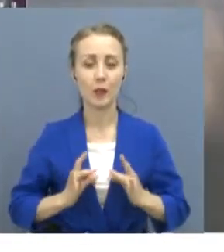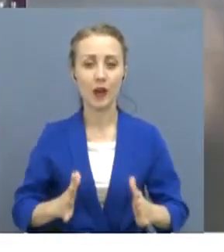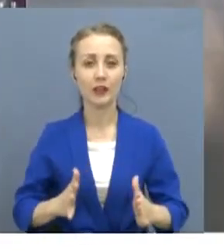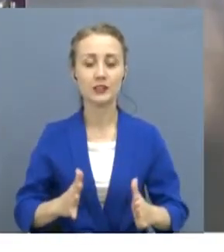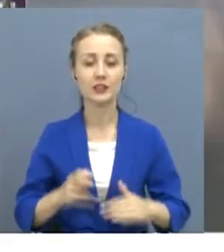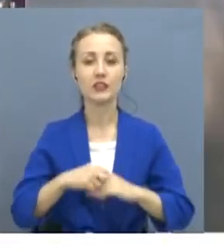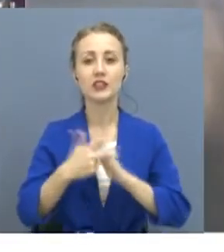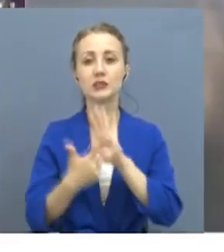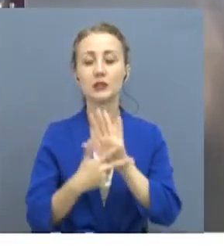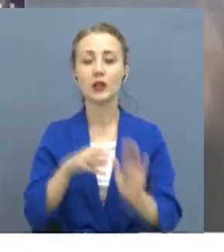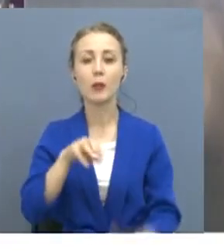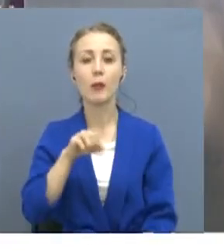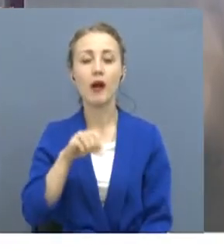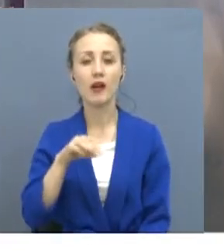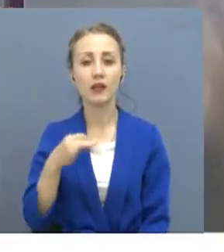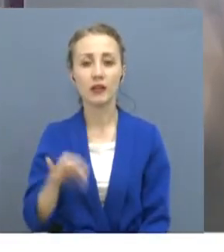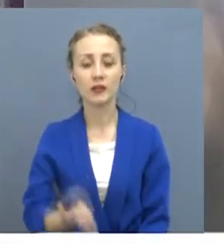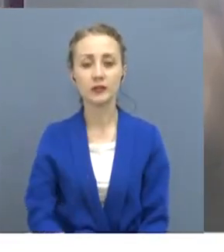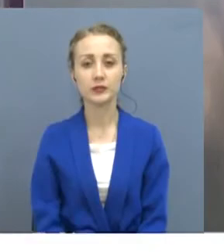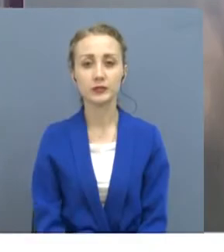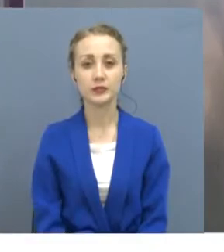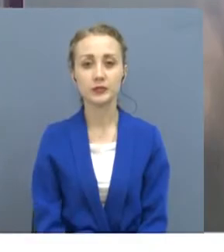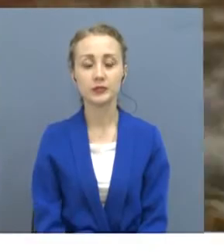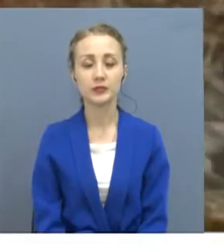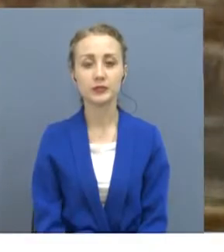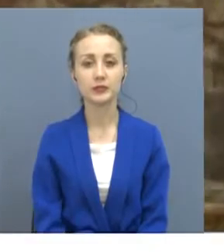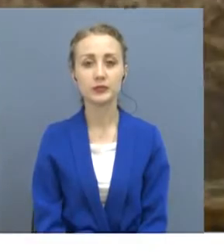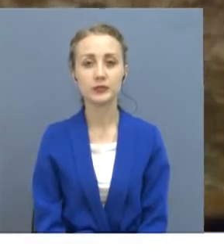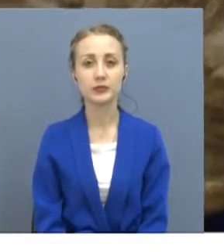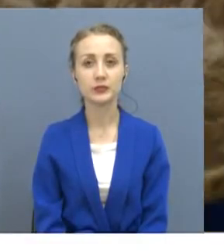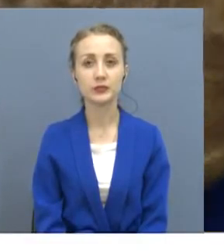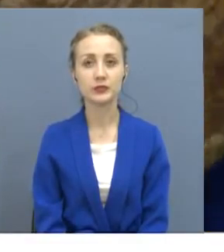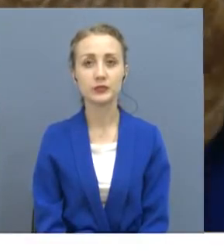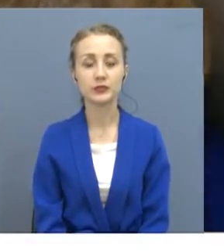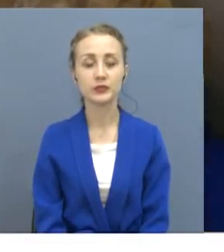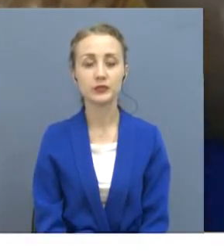толығымен жаңартылмақ. Абзал Азаматұлы, Василий Вережников, Жахангер Мұхамбетов, Көкше ақпарат.